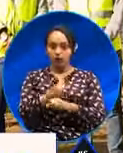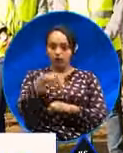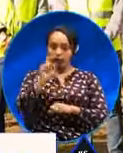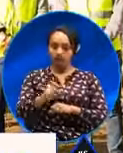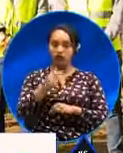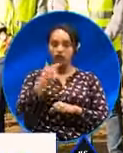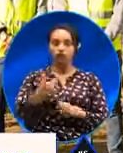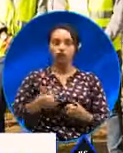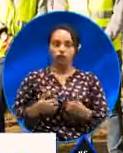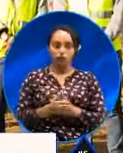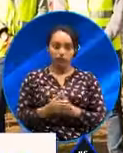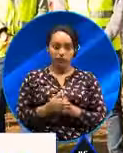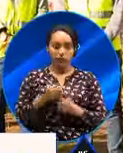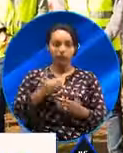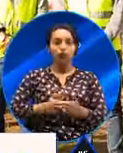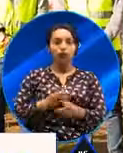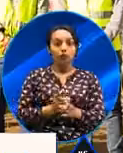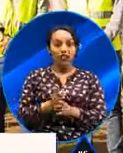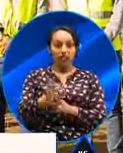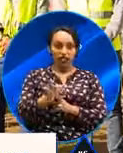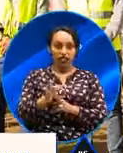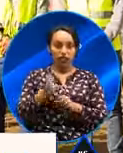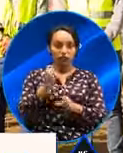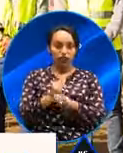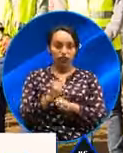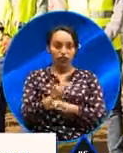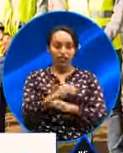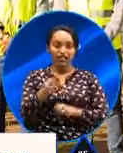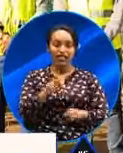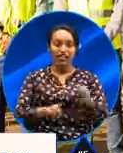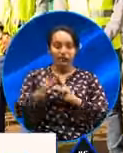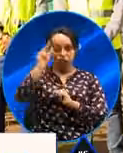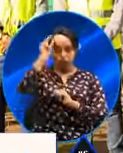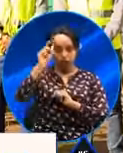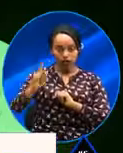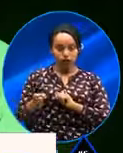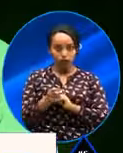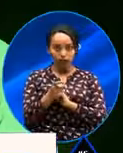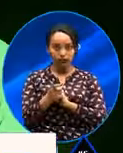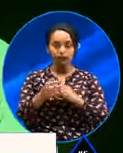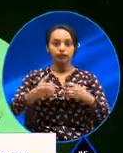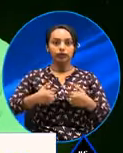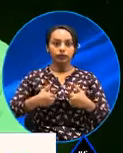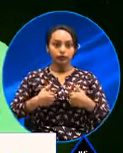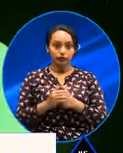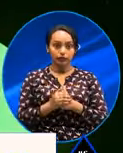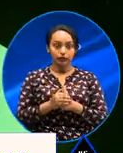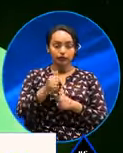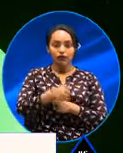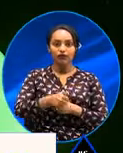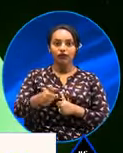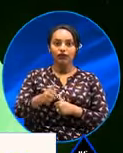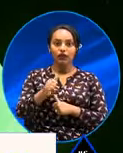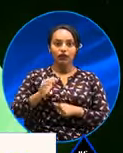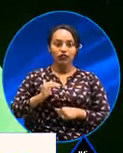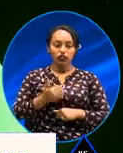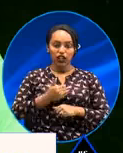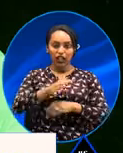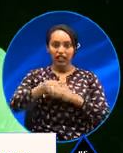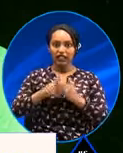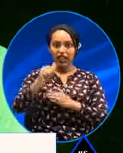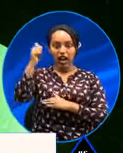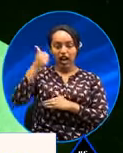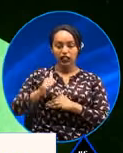መስራት ያስፈልጋል ብለዋል። በቀጣይነት መሰራትና የህዝብ ባህል እየሆነ ያለ የአዲስ አበባችንን